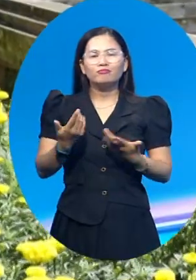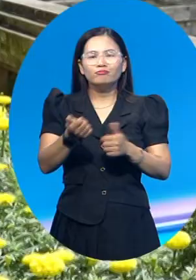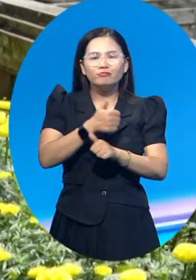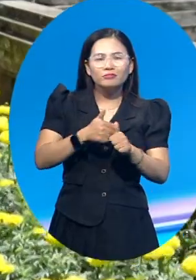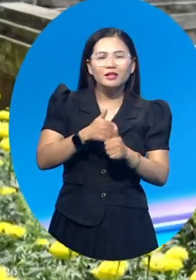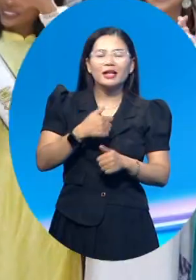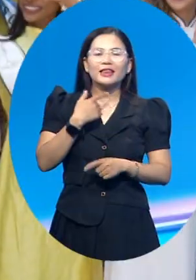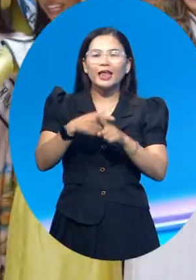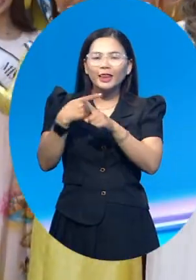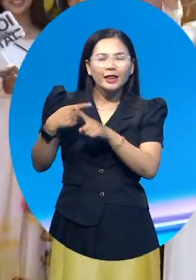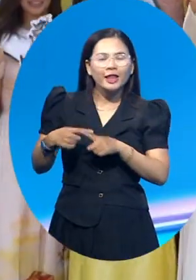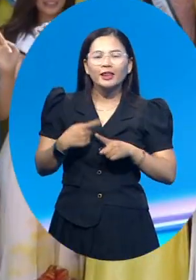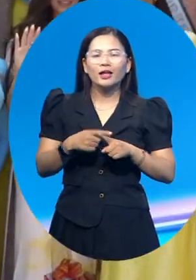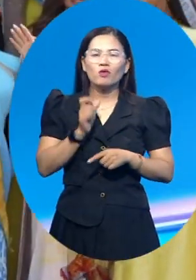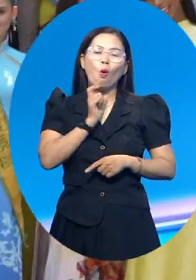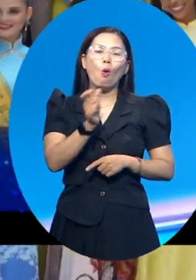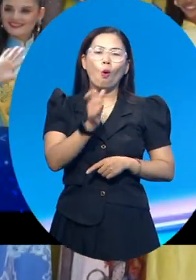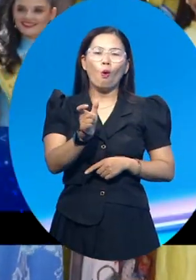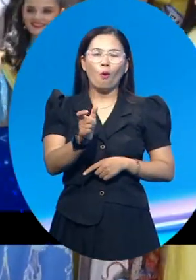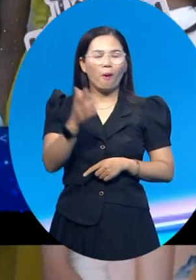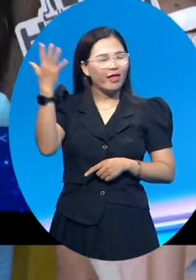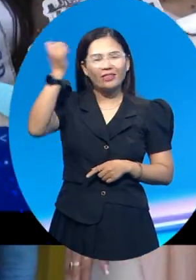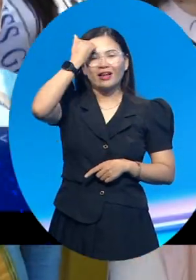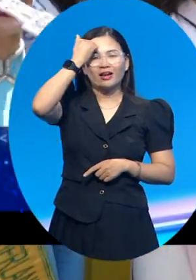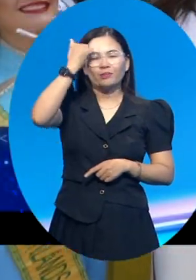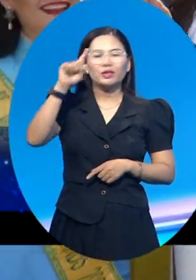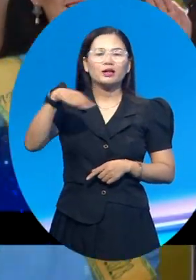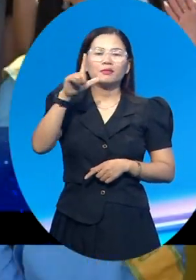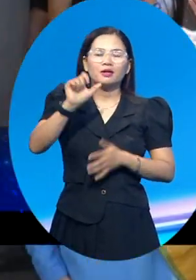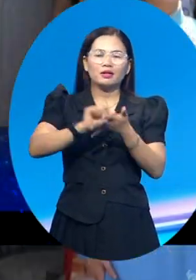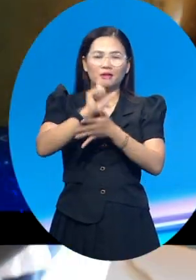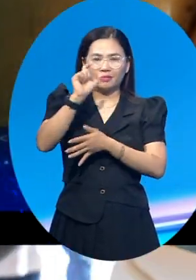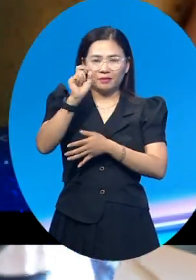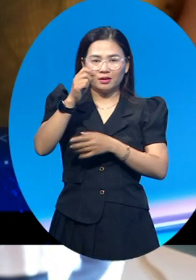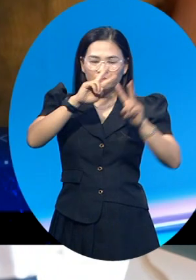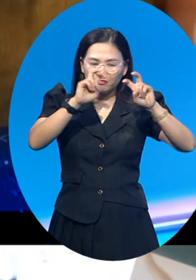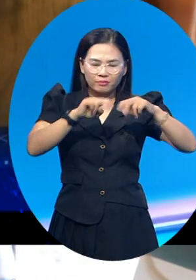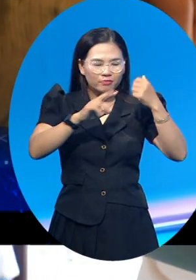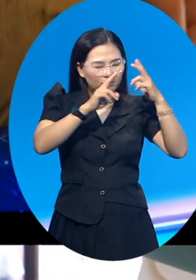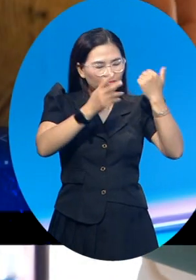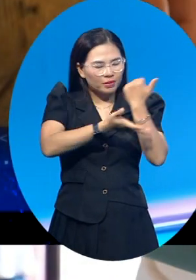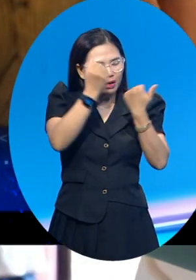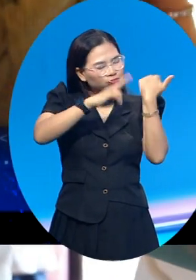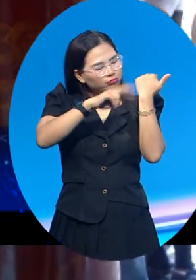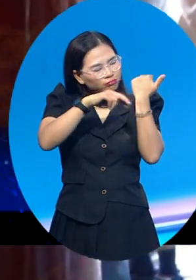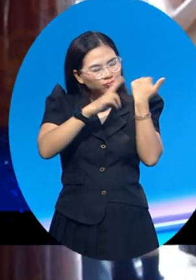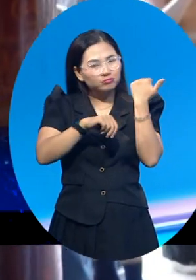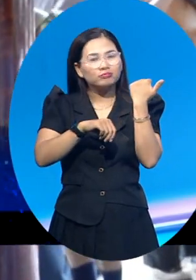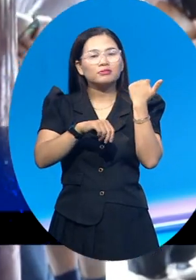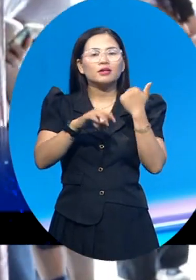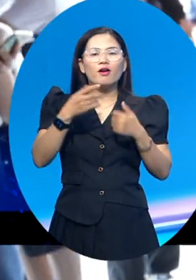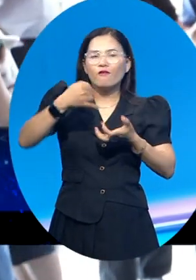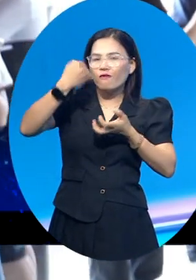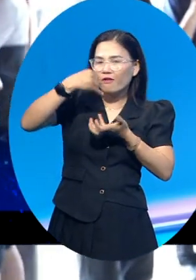màn hô tên ấn tượng của Miss Grand. Vào ngày 7 tháng 10, các thí sinh tiếp tục khám phá văn hóa miền Bắc Việt Nam thông qua vở Tinh Hoa Bắc